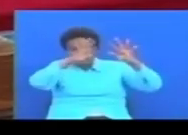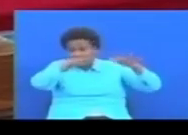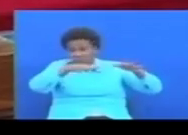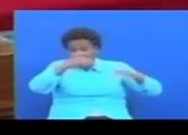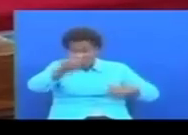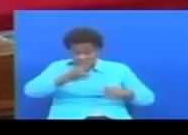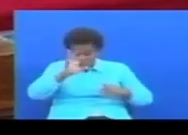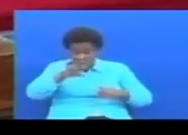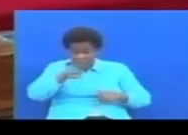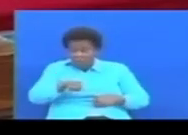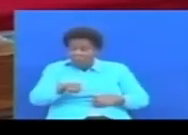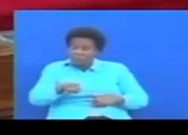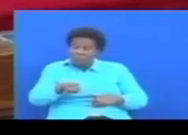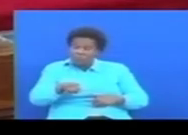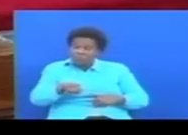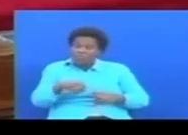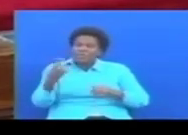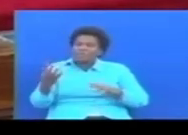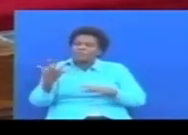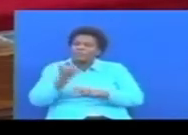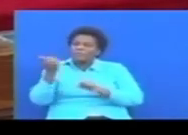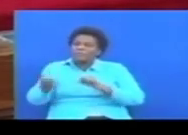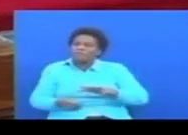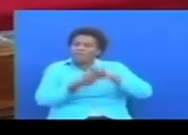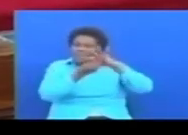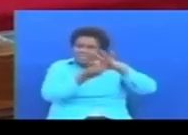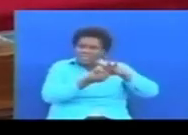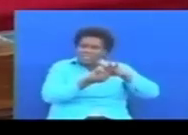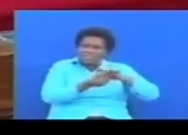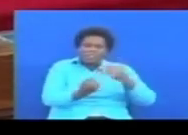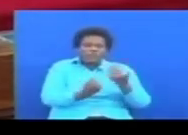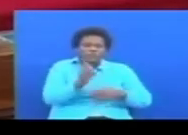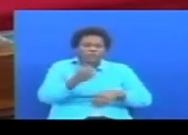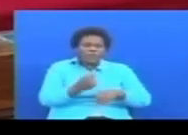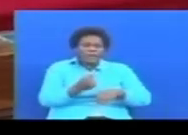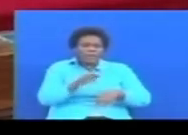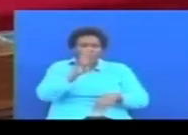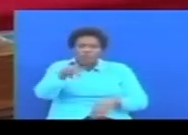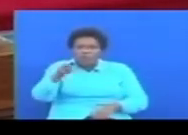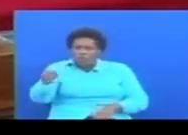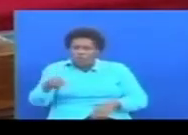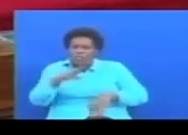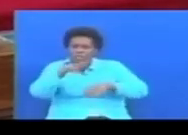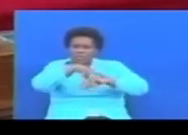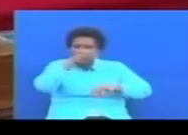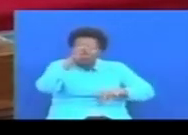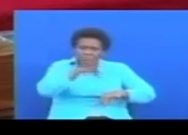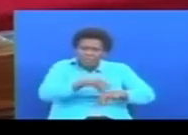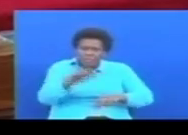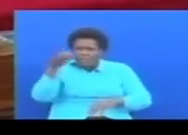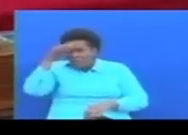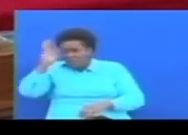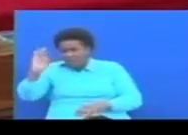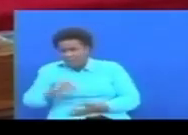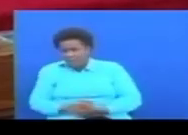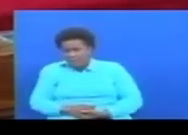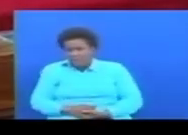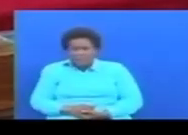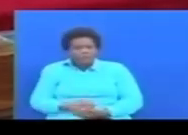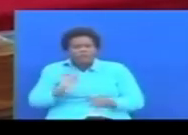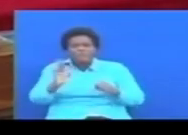wafadhili wa Norway, Sweden na serikali ya Ufaransa pamoja na serikali ya Tanzania, na mradi unaanza Machi kwa mikoa yote